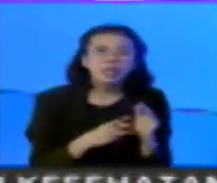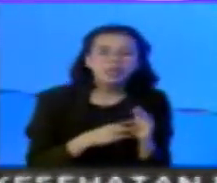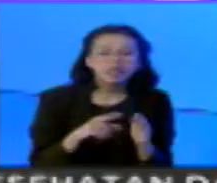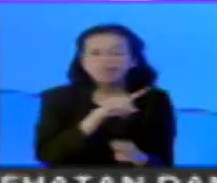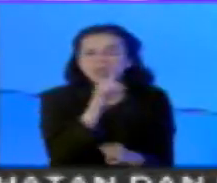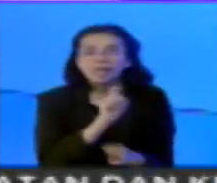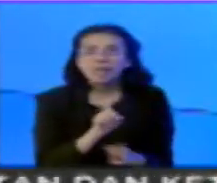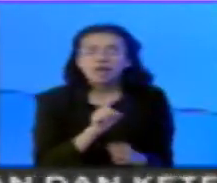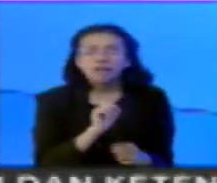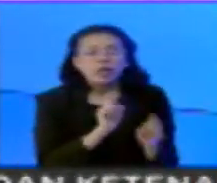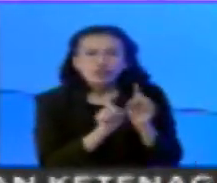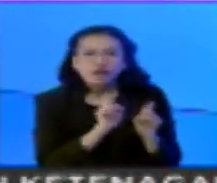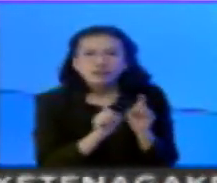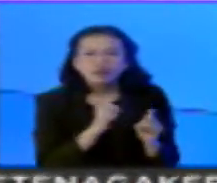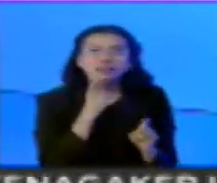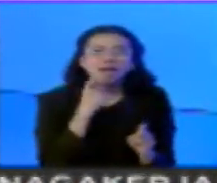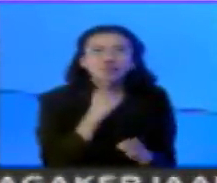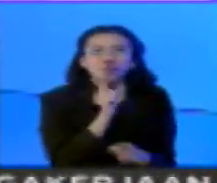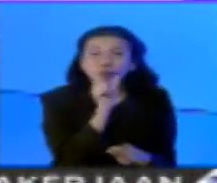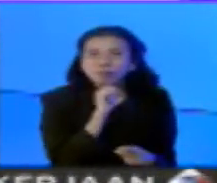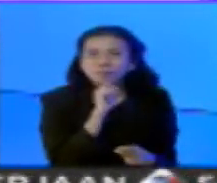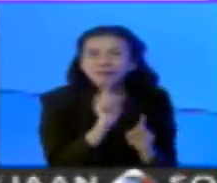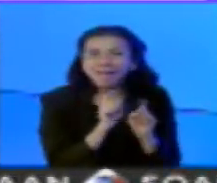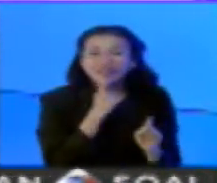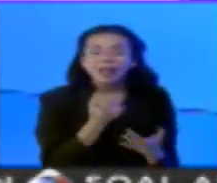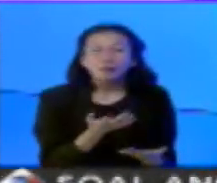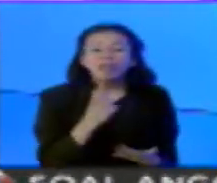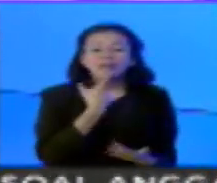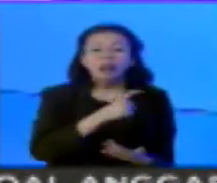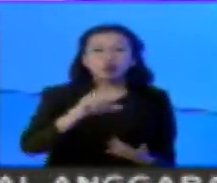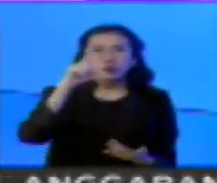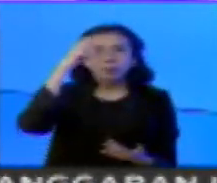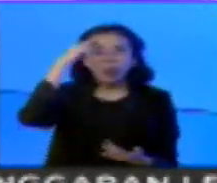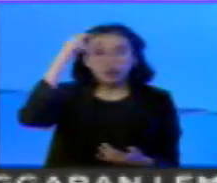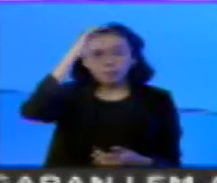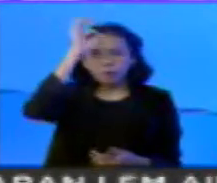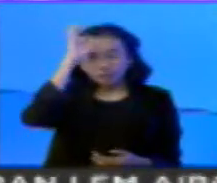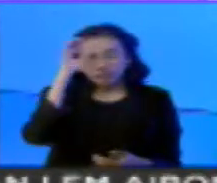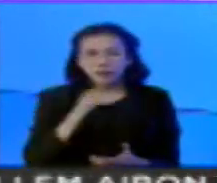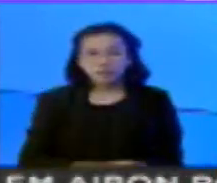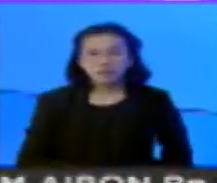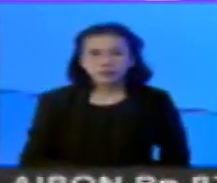pertanyakan sebagai calon Kapolri. Seperti apa tuh, Pak? Ya, misalnya tentang